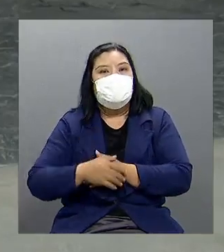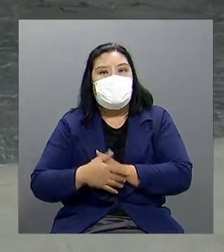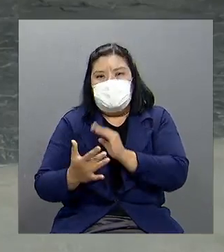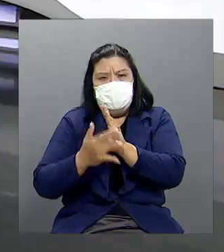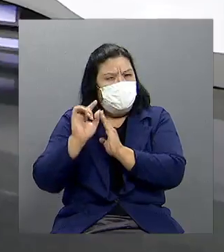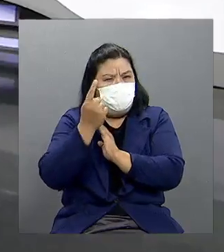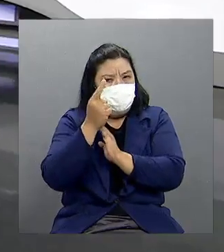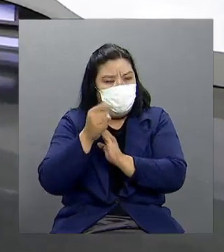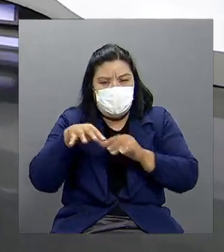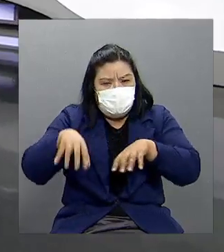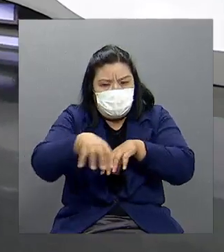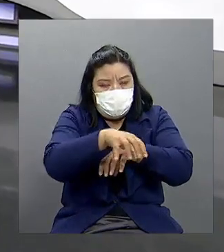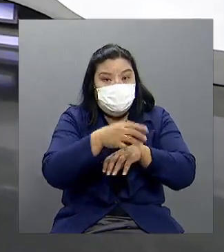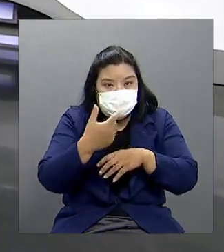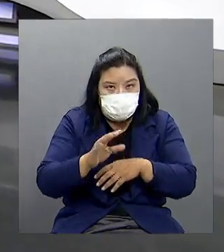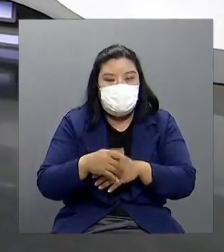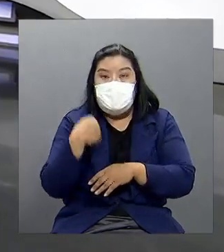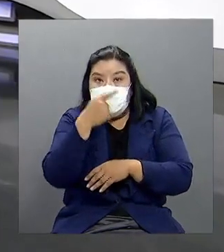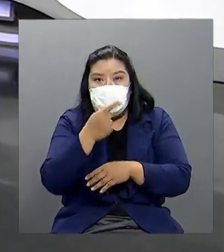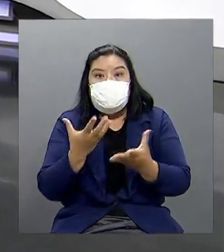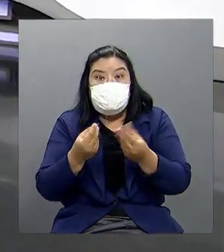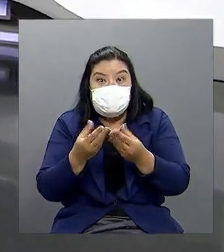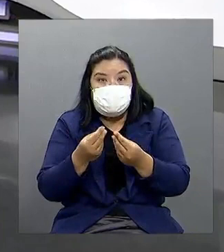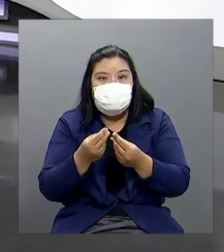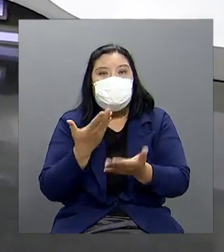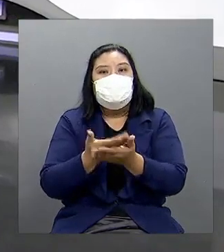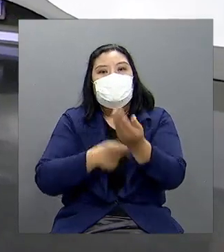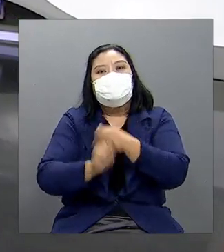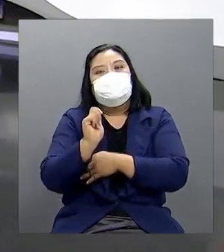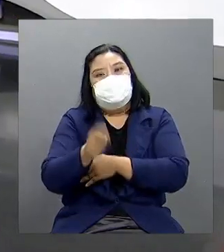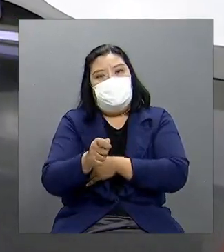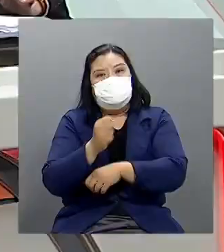ษตรกรผู้มีสิทธิ์ใช้ประโยชน์ในพื้นที่ต่อไปค่ะ ค่ะขอบคุณคุณที่นี่ค่ะ